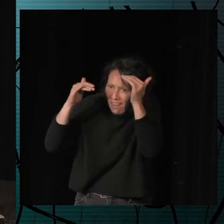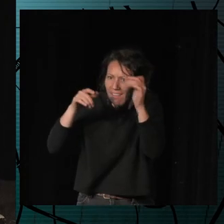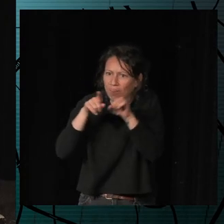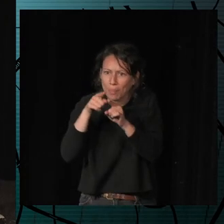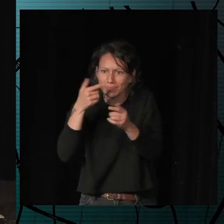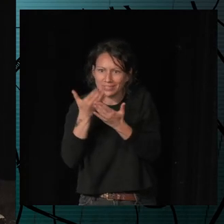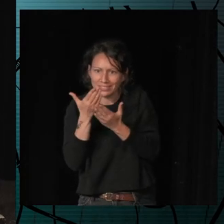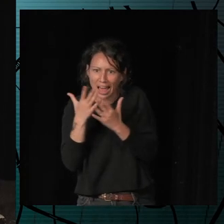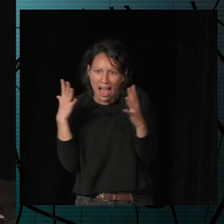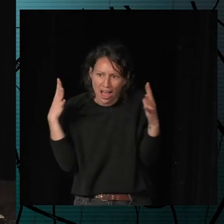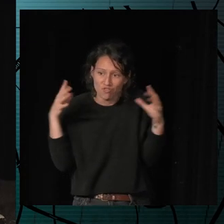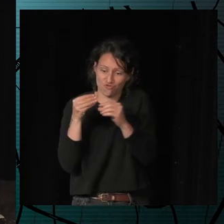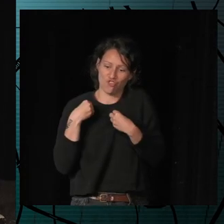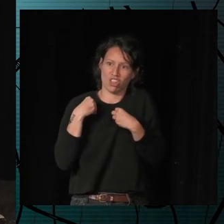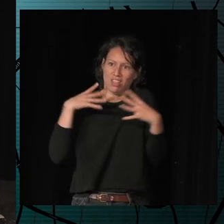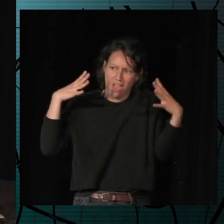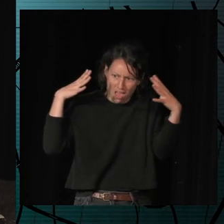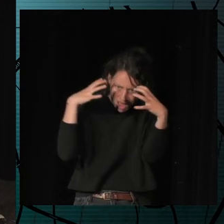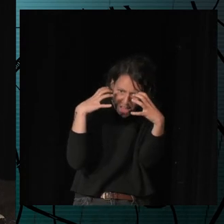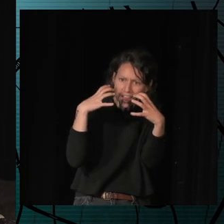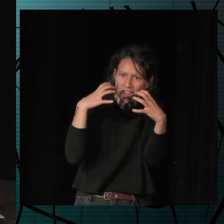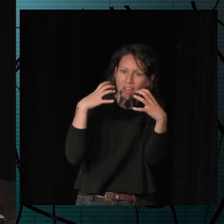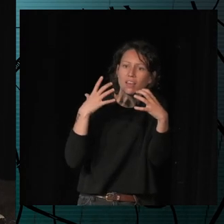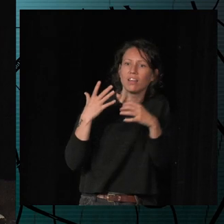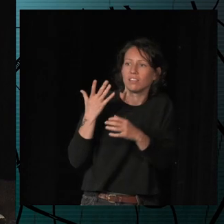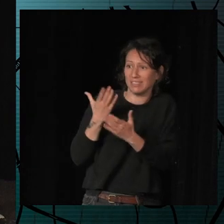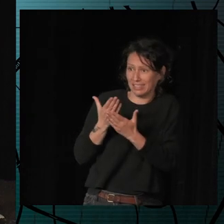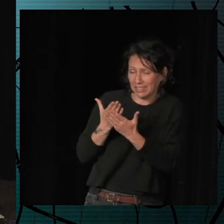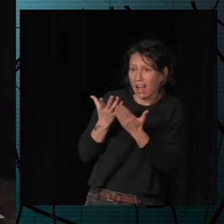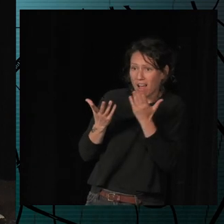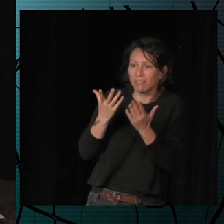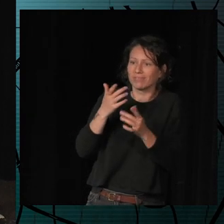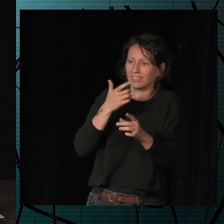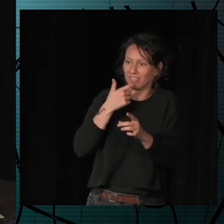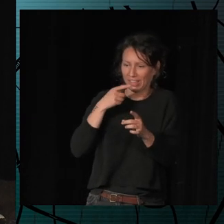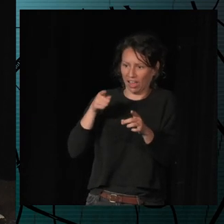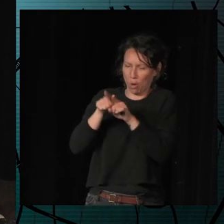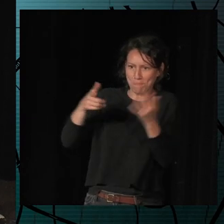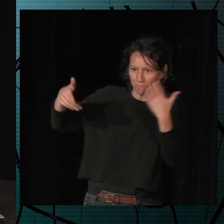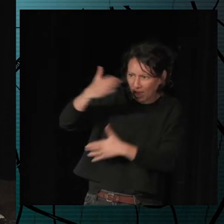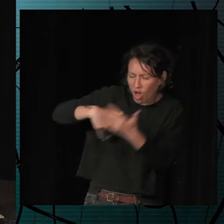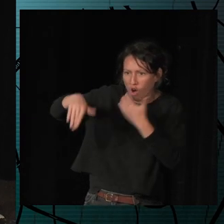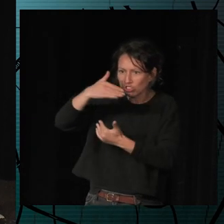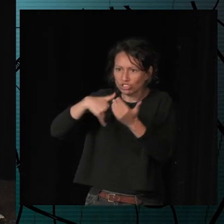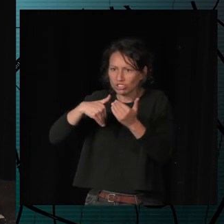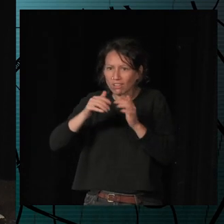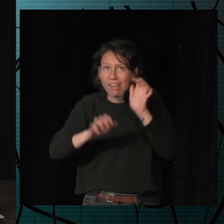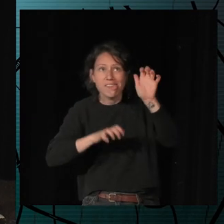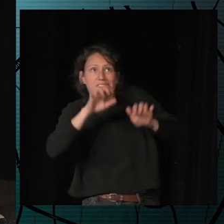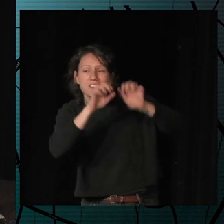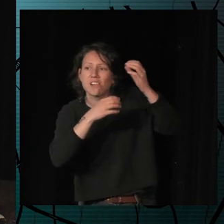vraiment qui va être très importante pour créer une rythmique très particulière entre la grimpe la course et le jeu est connu pour le fait qu'on se déplace en